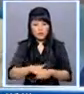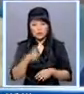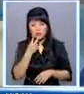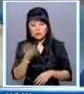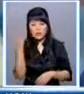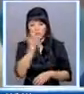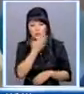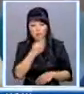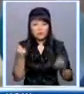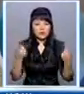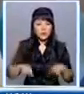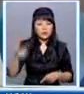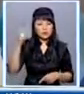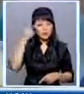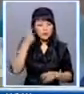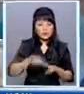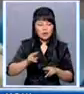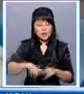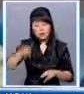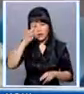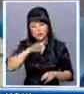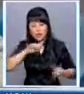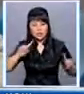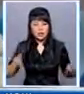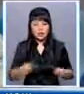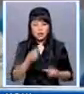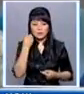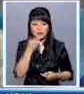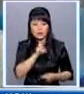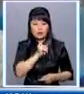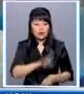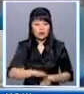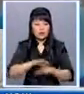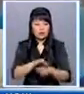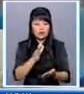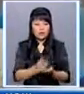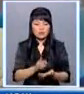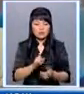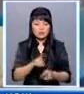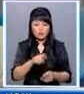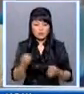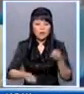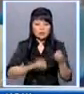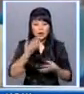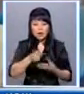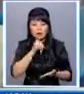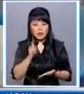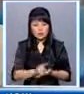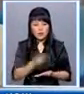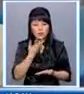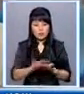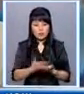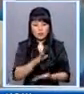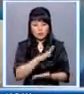посткеңестік елдерде кино құрдымға кетті деп жүргенімізде, Қазақстан сол пікірді жоққа шығарды. Киноның өлмегенін, керісінше жанданып келе